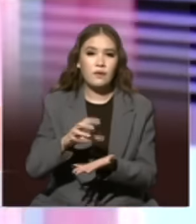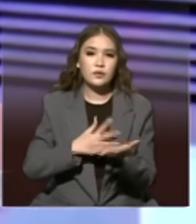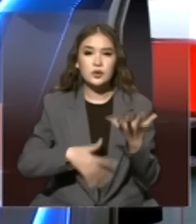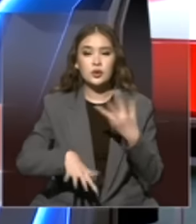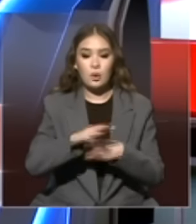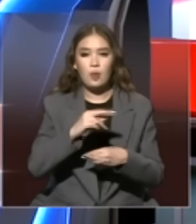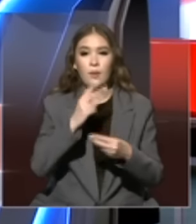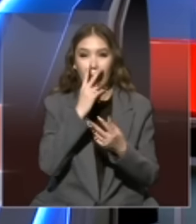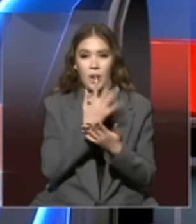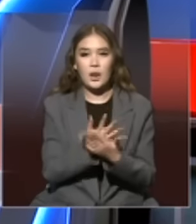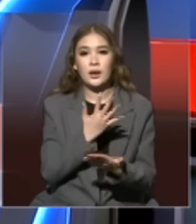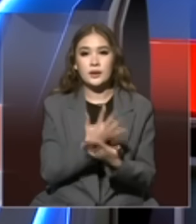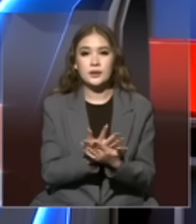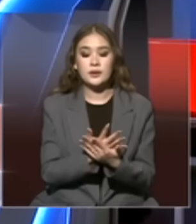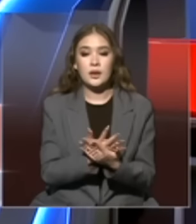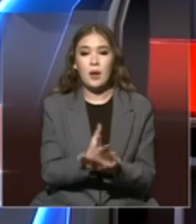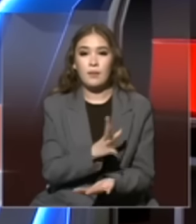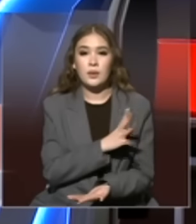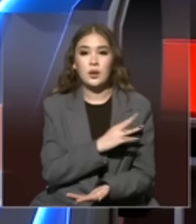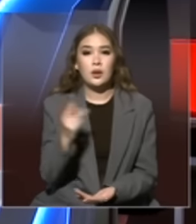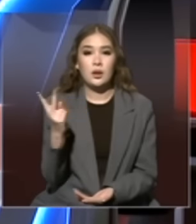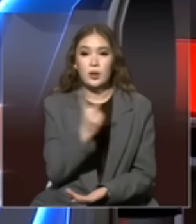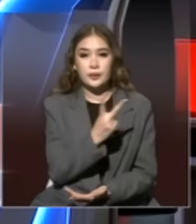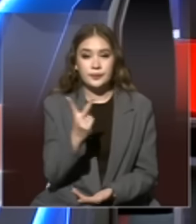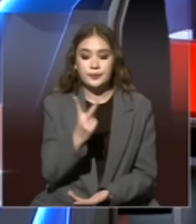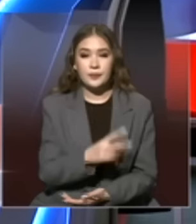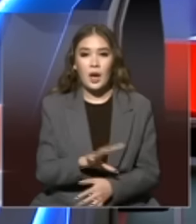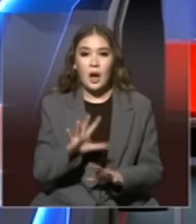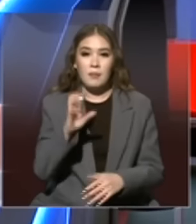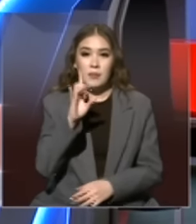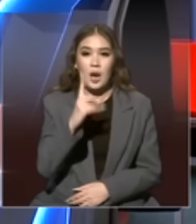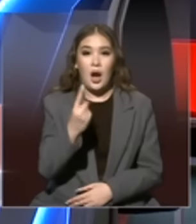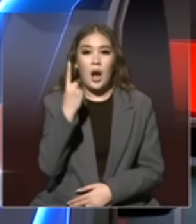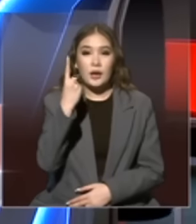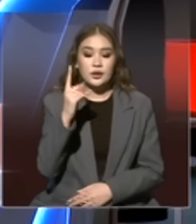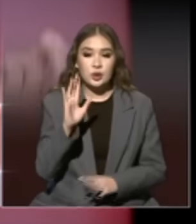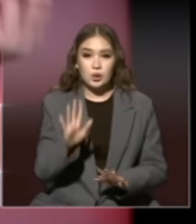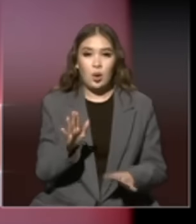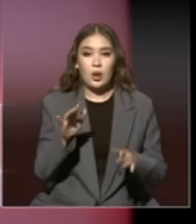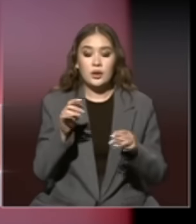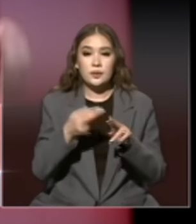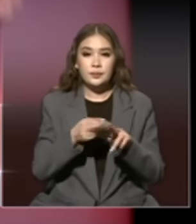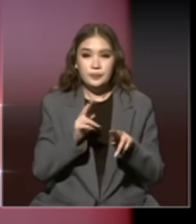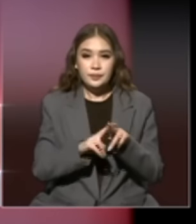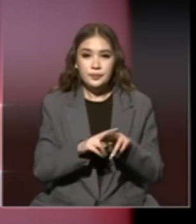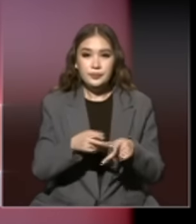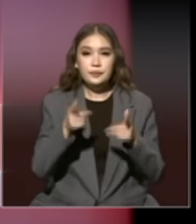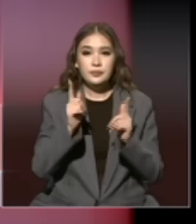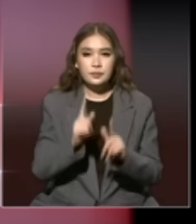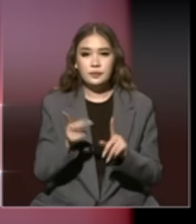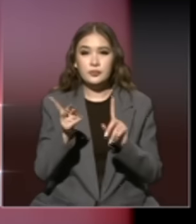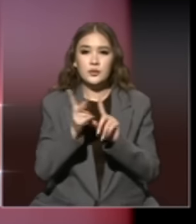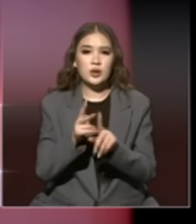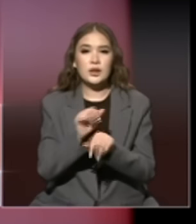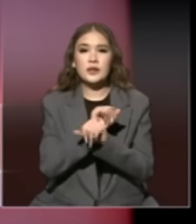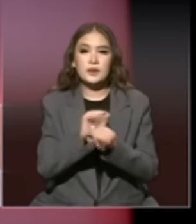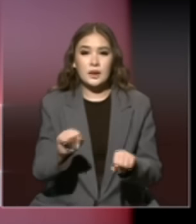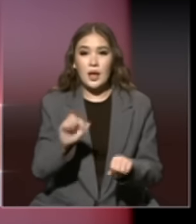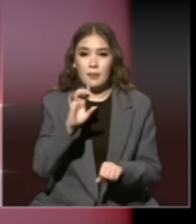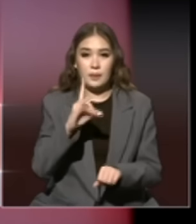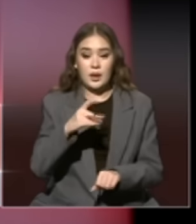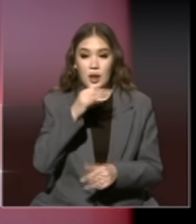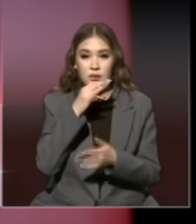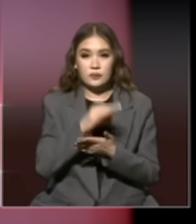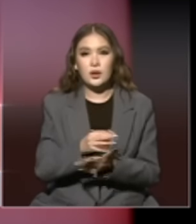да қарсы емеспіз. Екеуі де бірдей болды. Иә, екі қоса. Ал егер бір тарап қарсы болып, екінші тарап айтса болмайды десе,